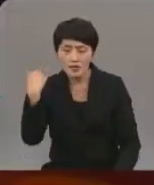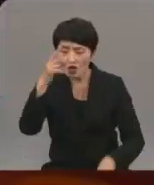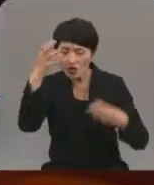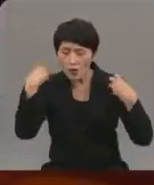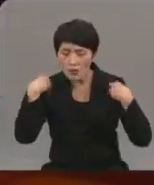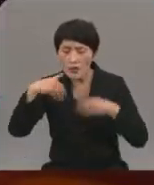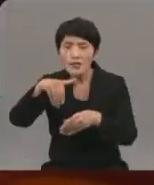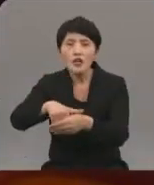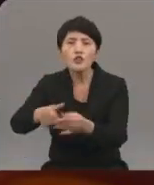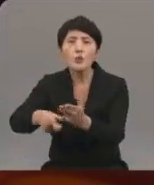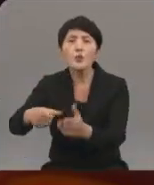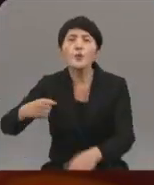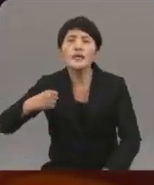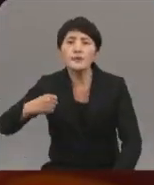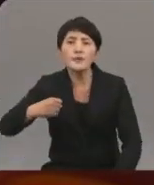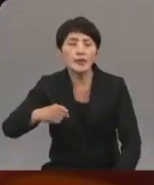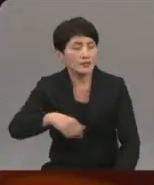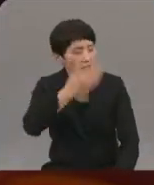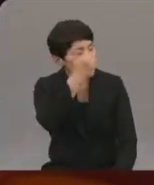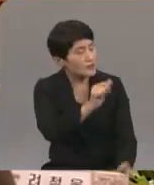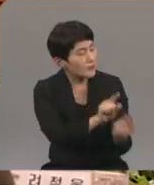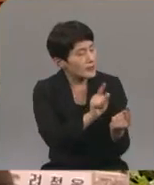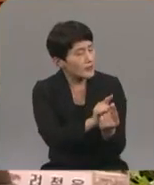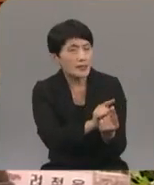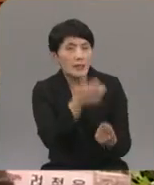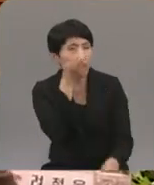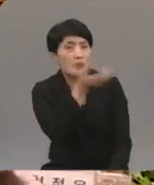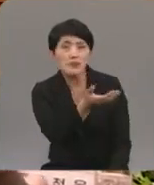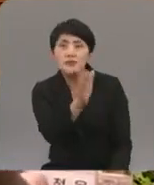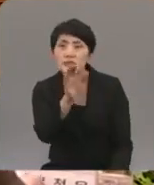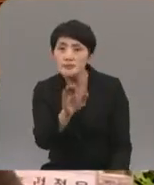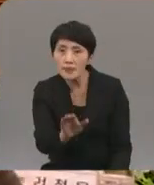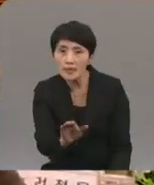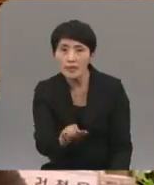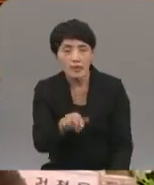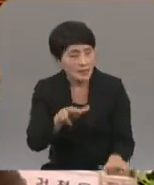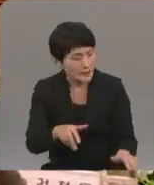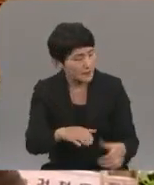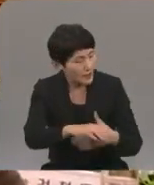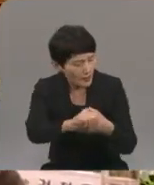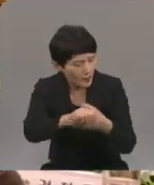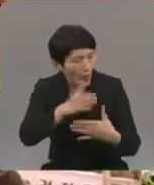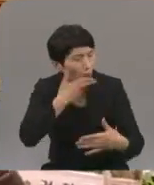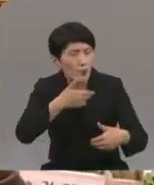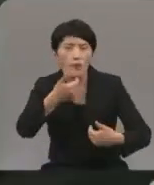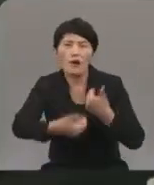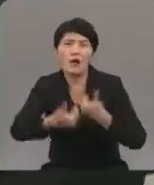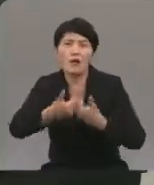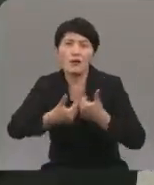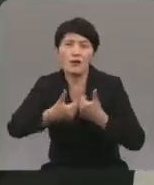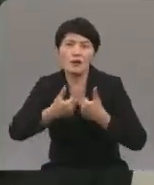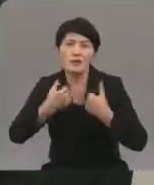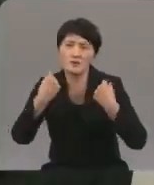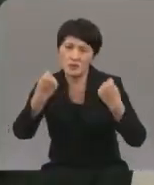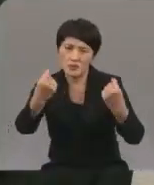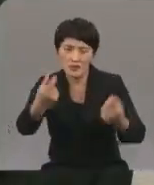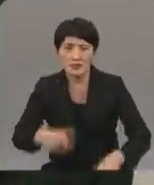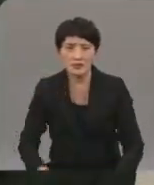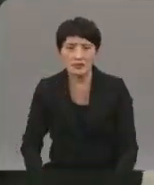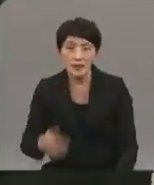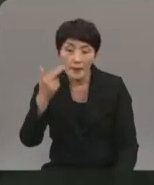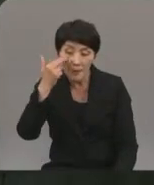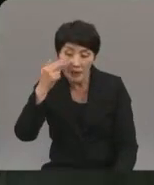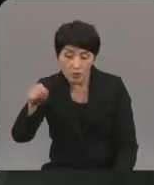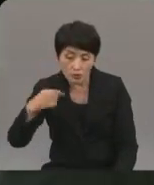更强有力的延伸威慑方案。尹锡悦提及韩美共享核信息和联合执行等方案，即将举